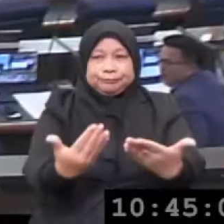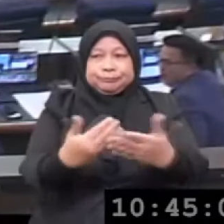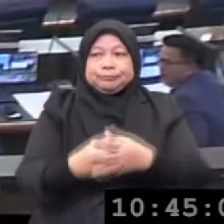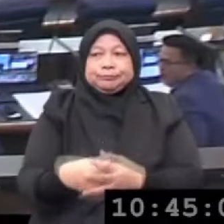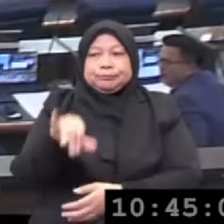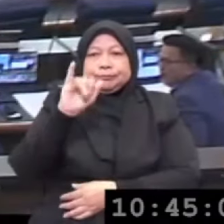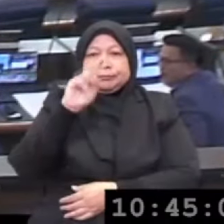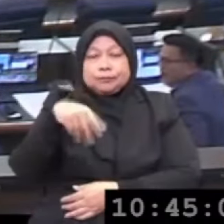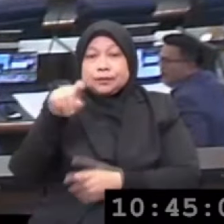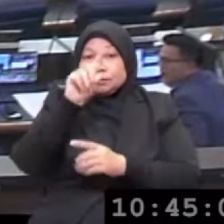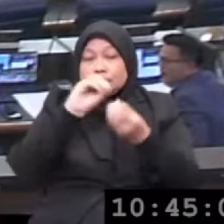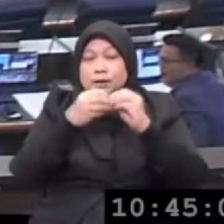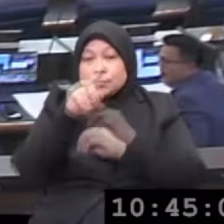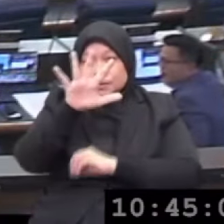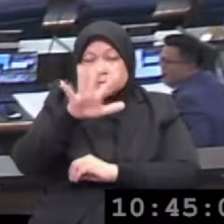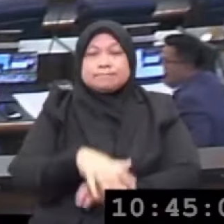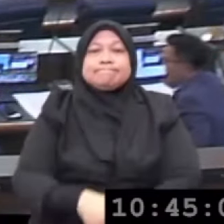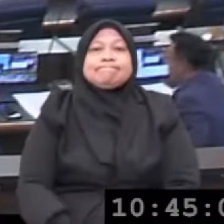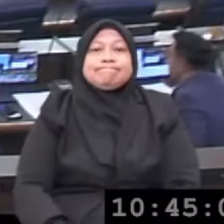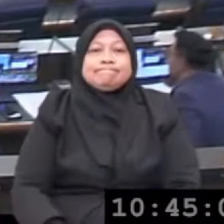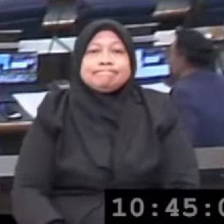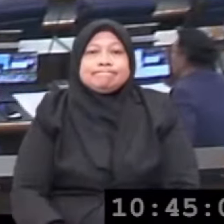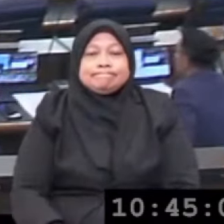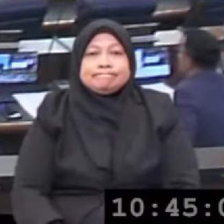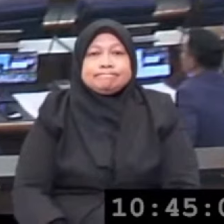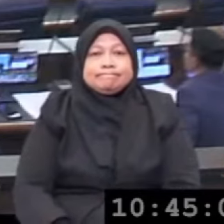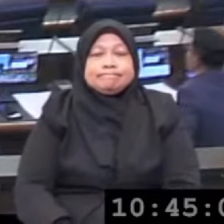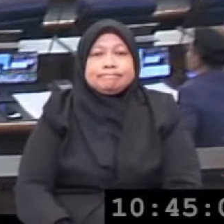Saya betul soalan saya nombor 5.